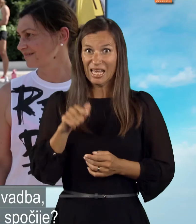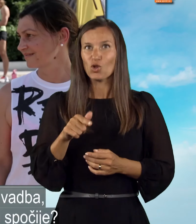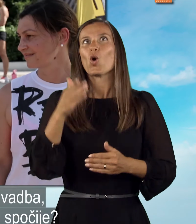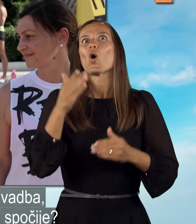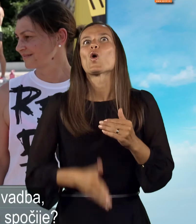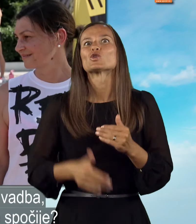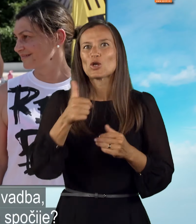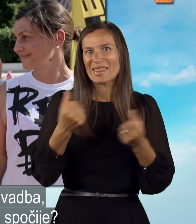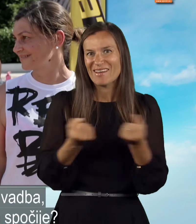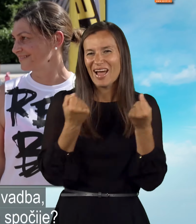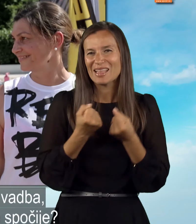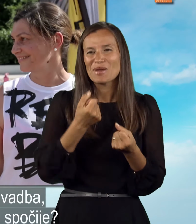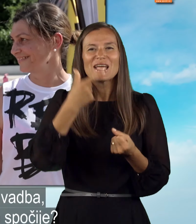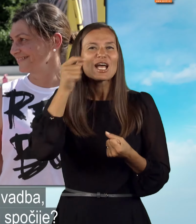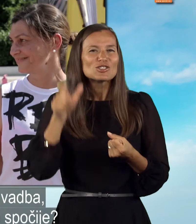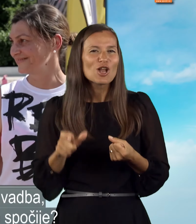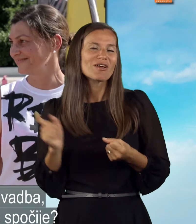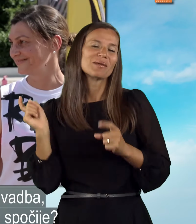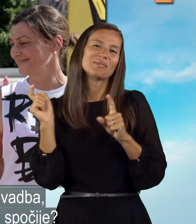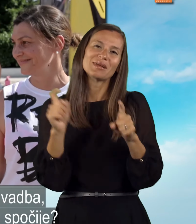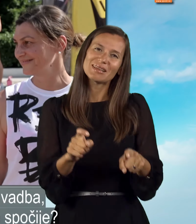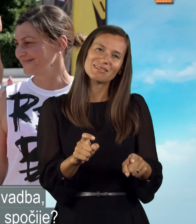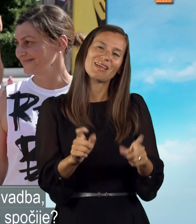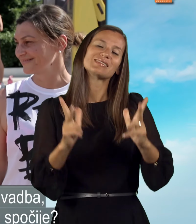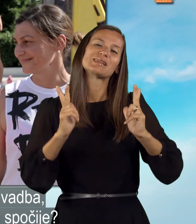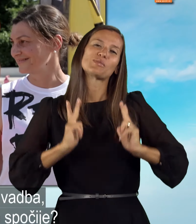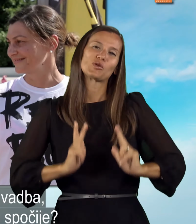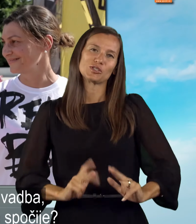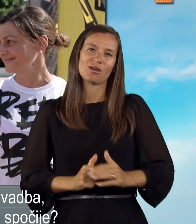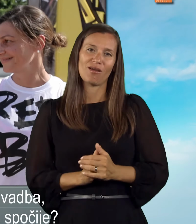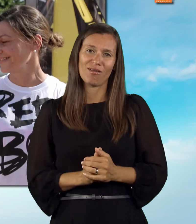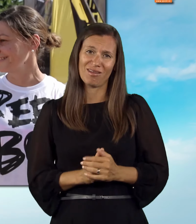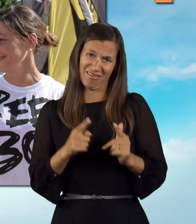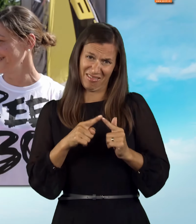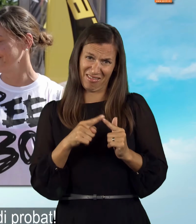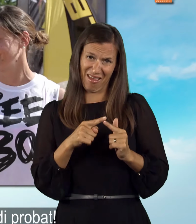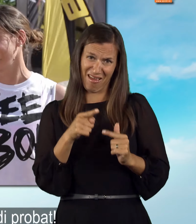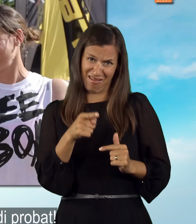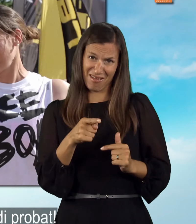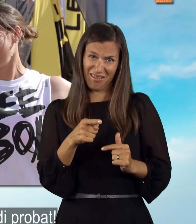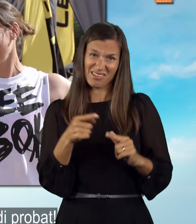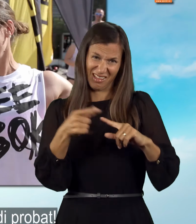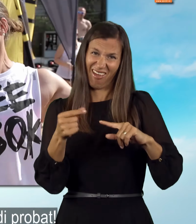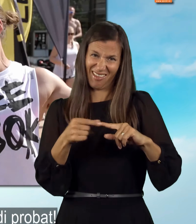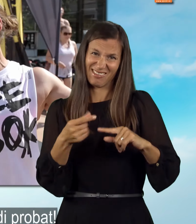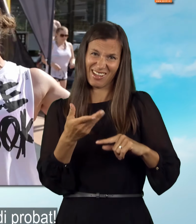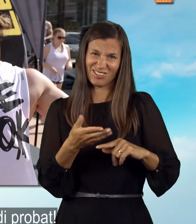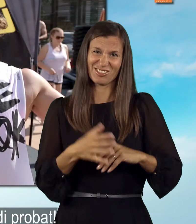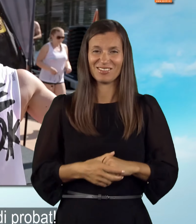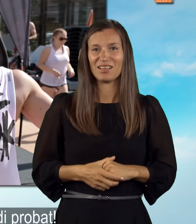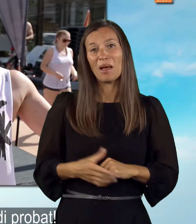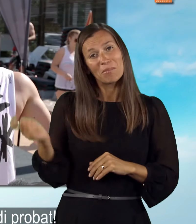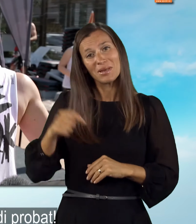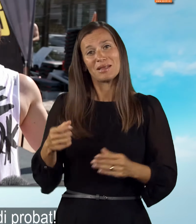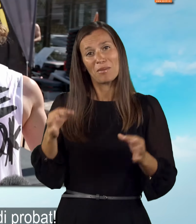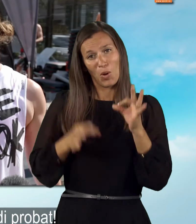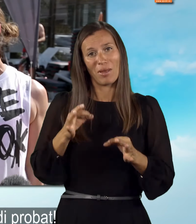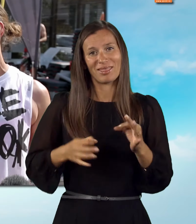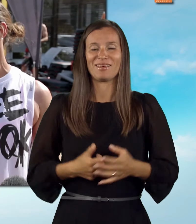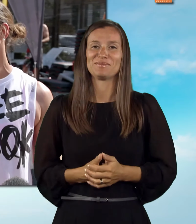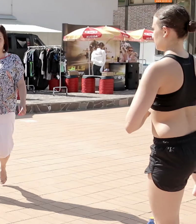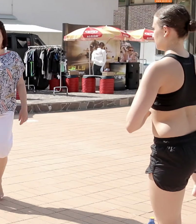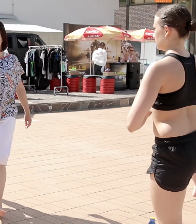A je to končno ena vadba, da človek pride se spočije? Tina, a se hecaš? Prid